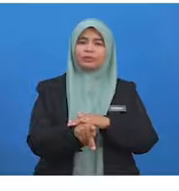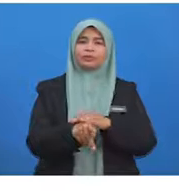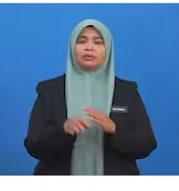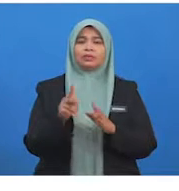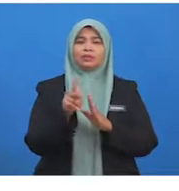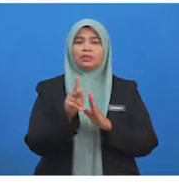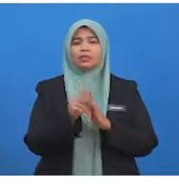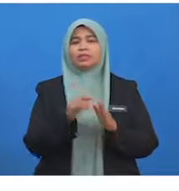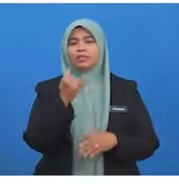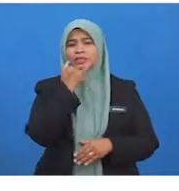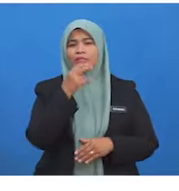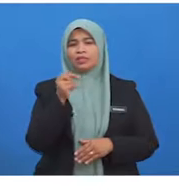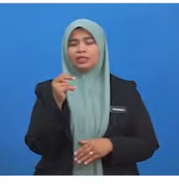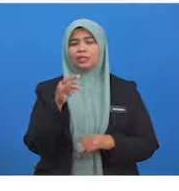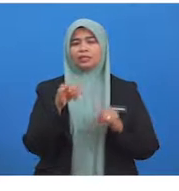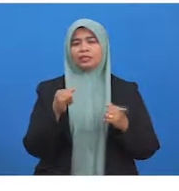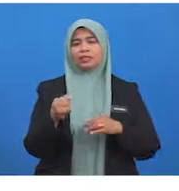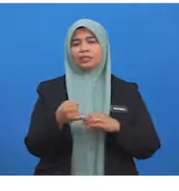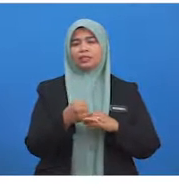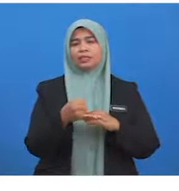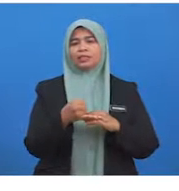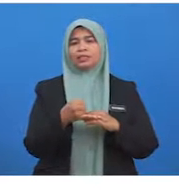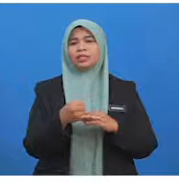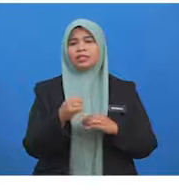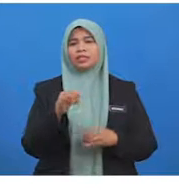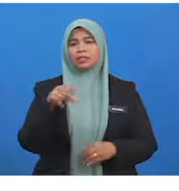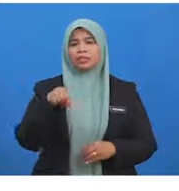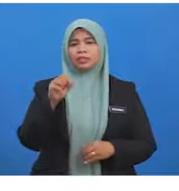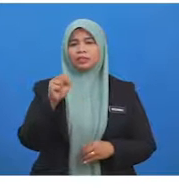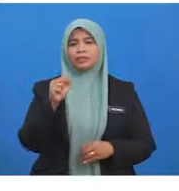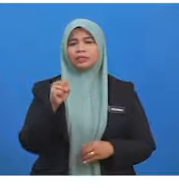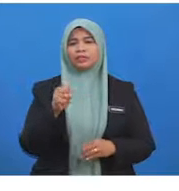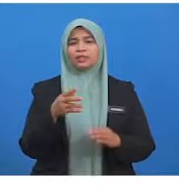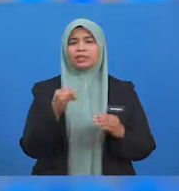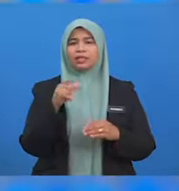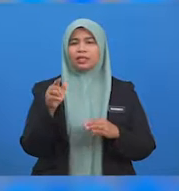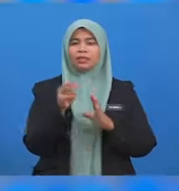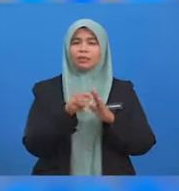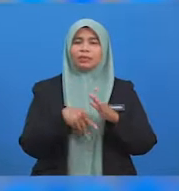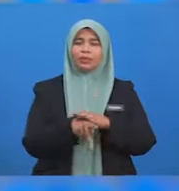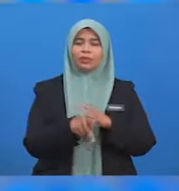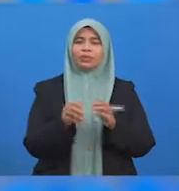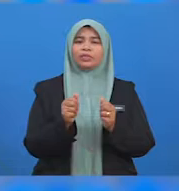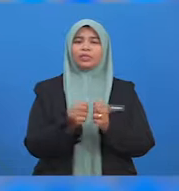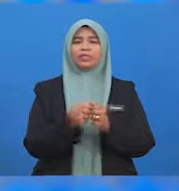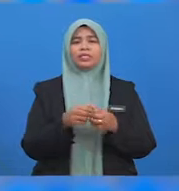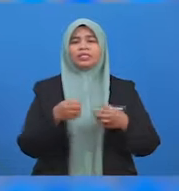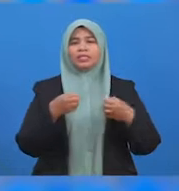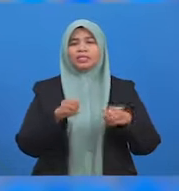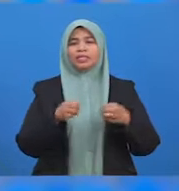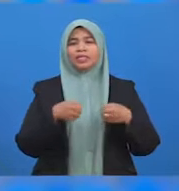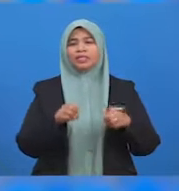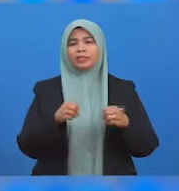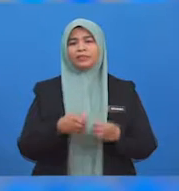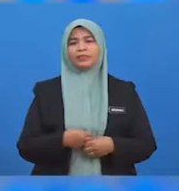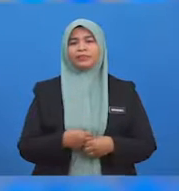Kesalahan jenayah qisas ialah membunuh dengan sengaja. Seseorang yang membunuh dengan